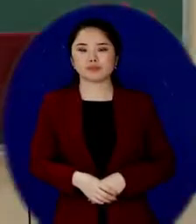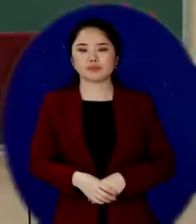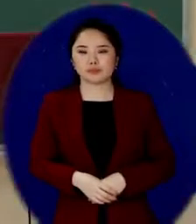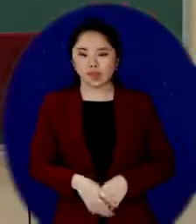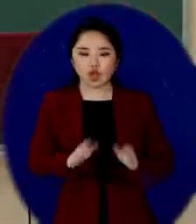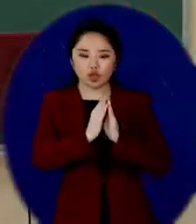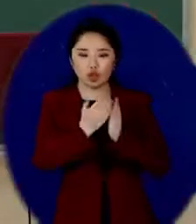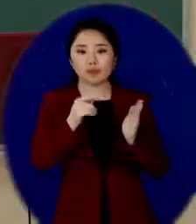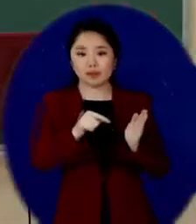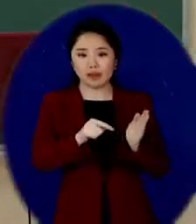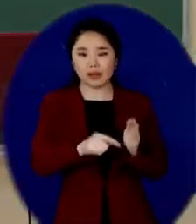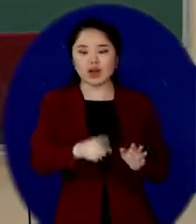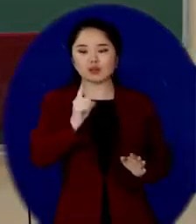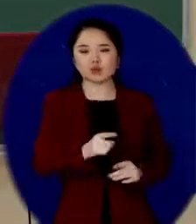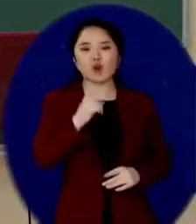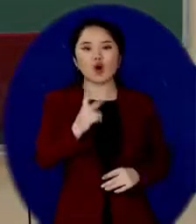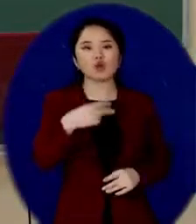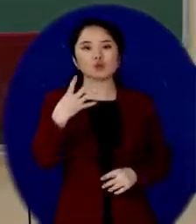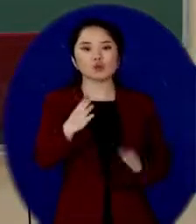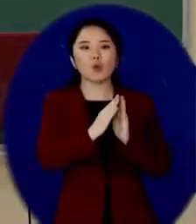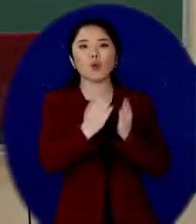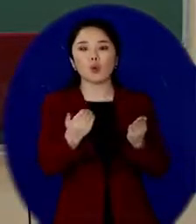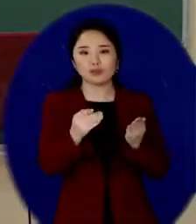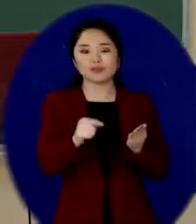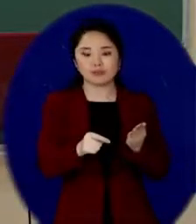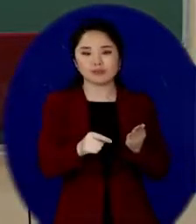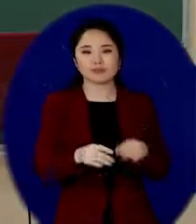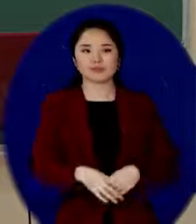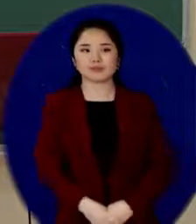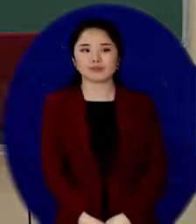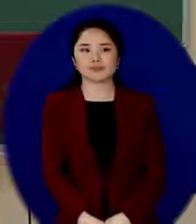Цорх бичгийнхаа 124-р хуудсыг гаргаад